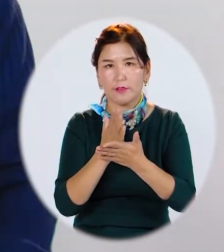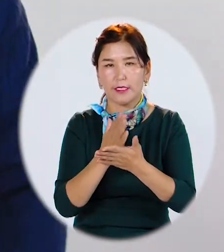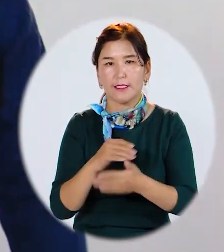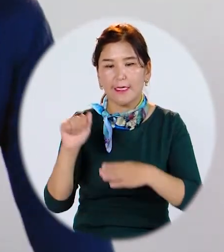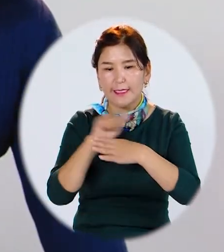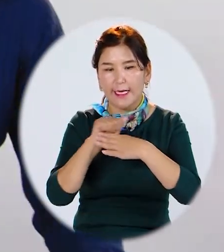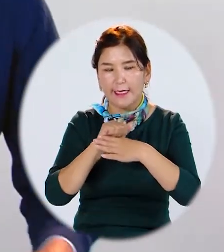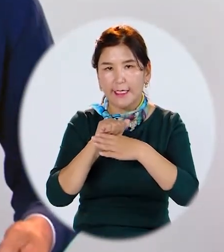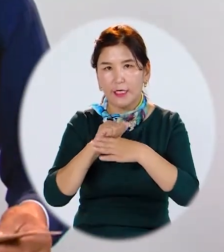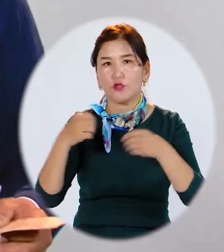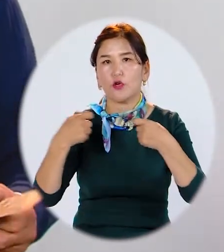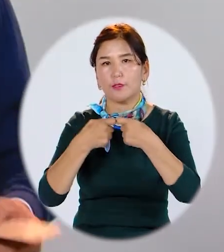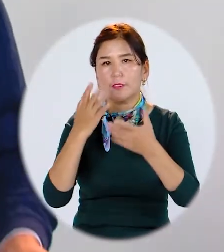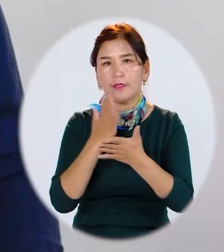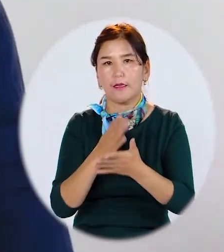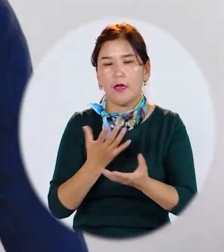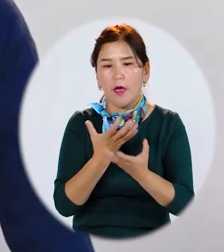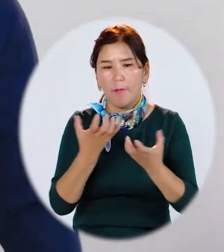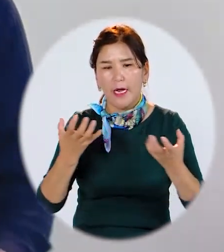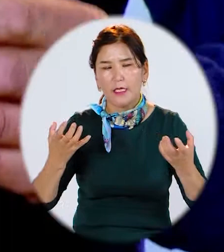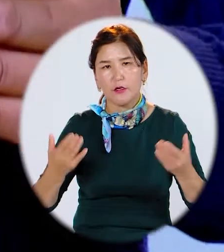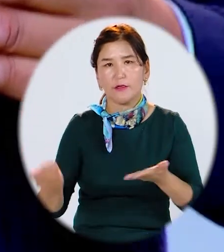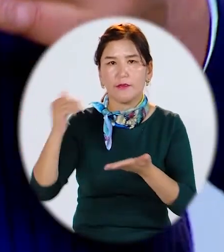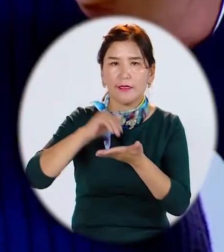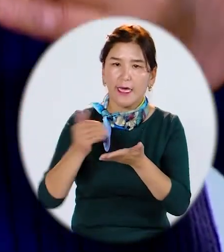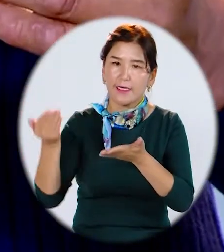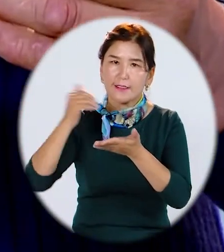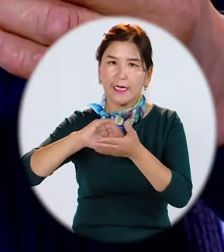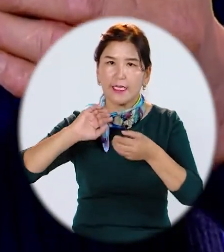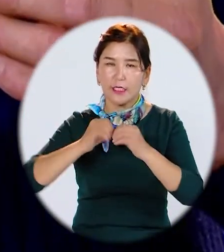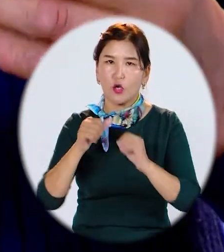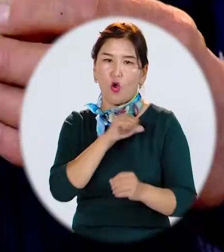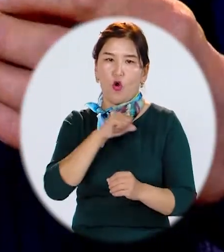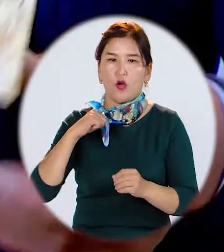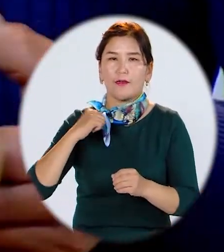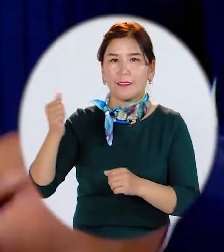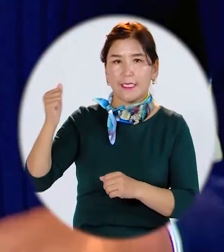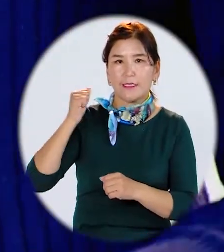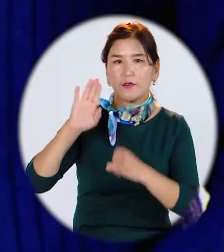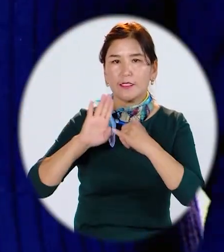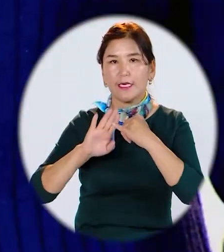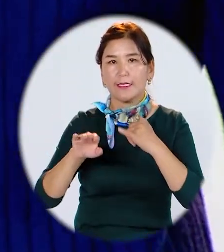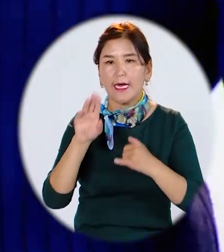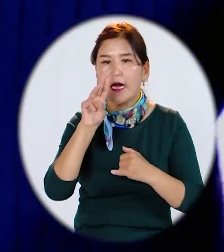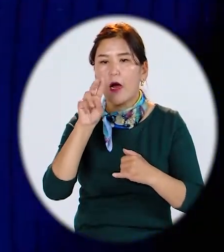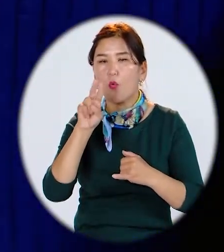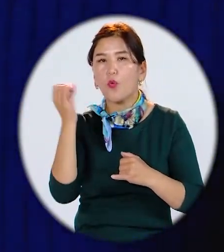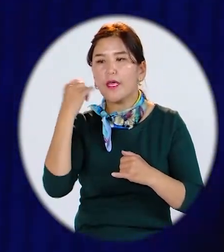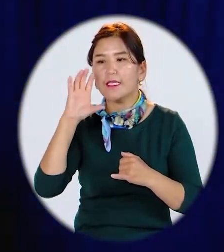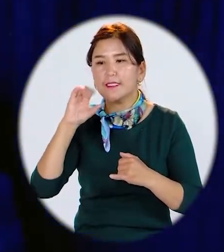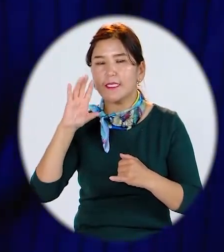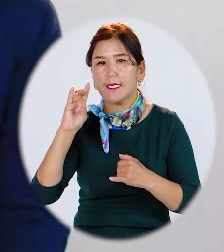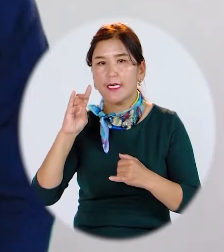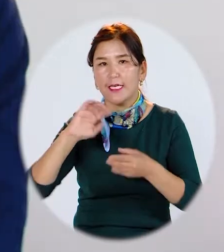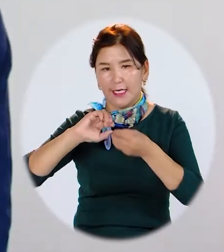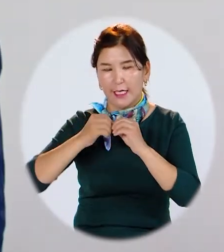байдаг. Дараа нь хийж одоо олон дахин хийж одоо туршлагадж өөр юм болсны дараа энэ үүсэн дээрээ хэмжээ авч түйсэн сава хийх болно. За